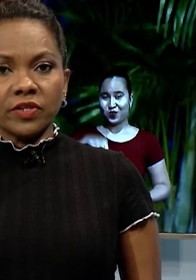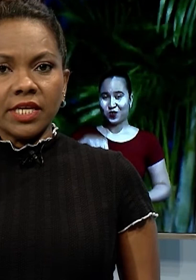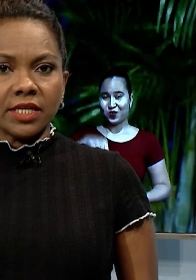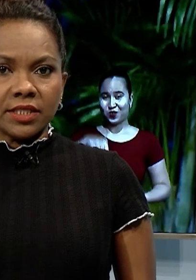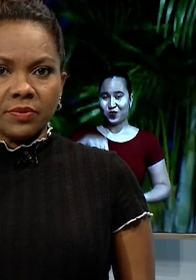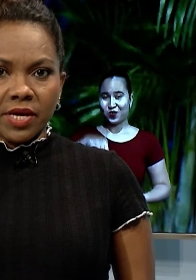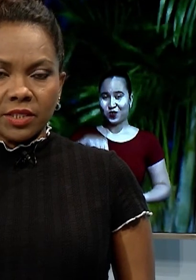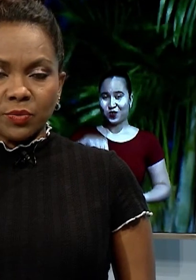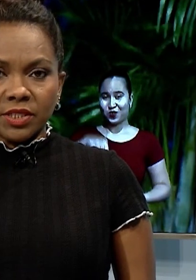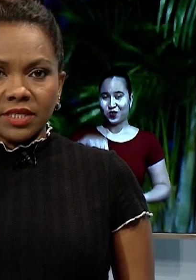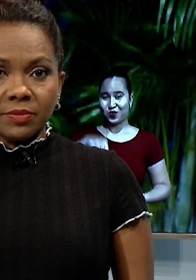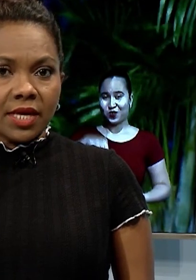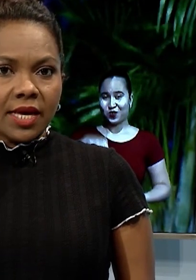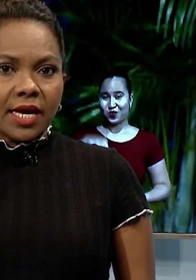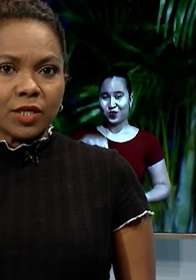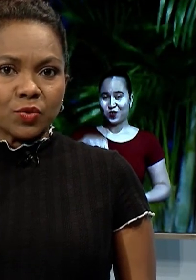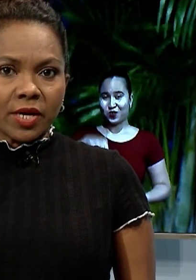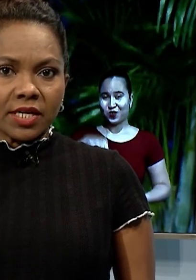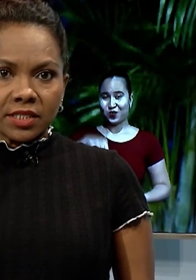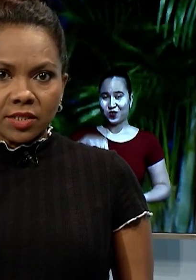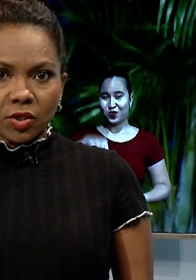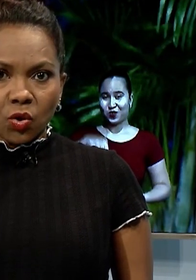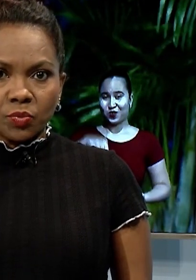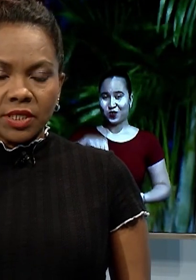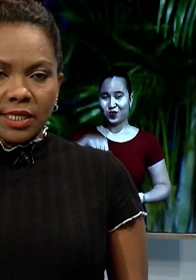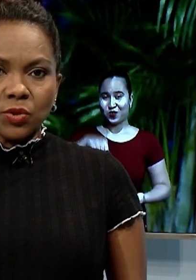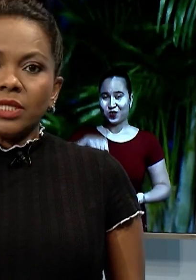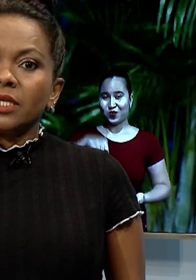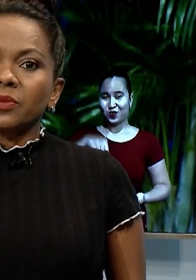van het COVID-19 management team. Hij sprak